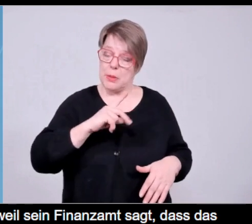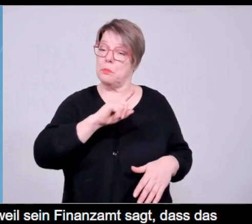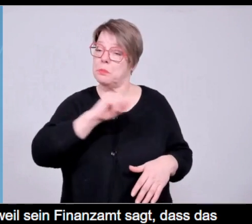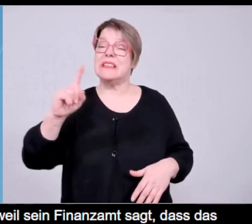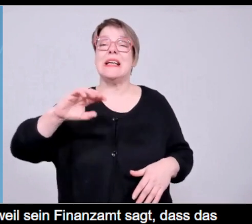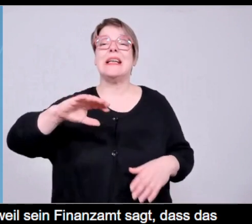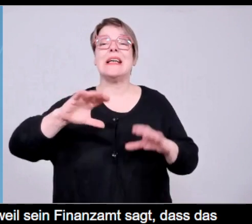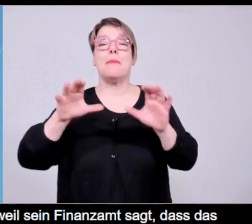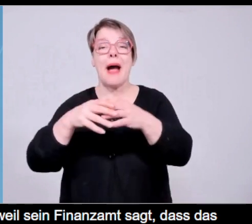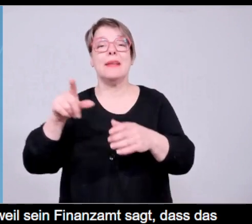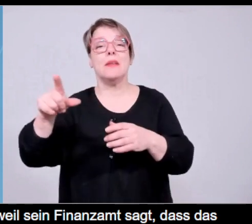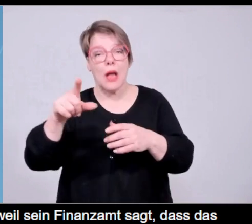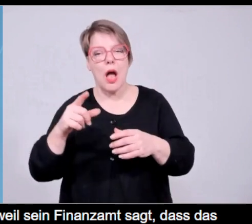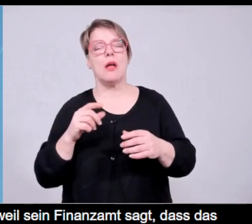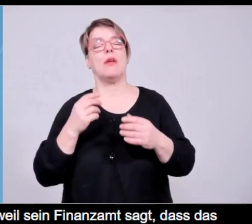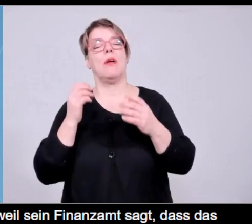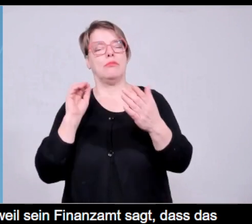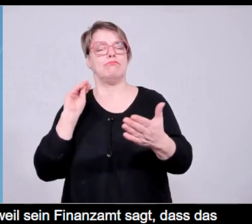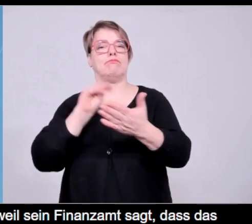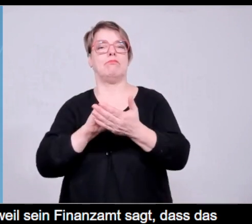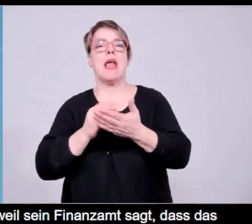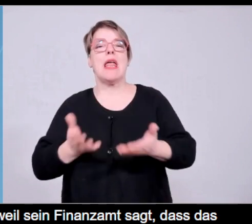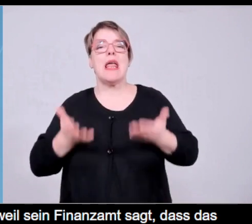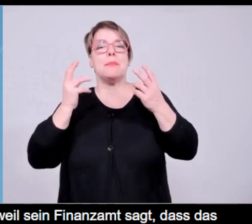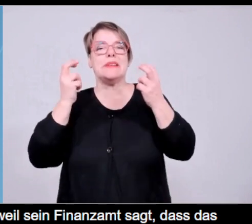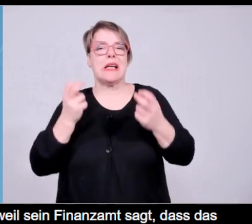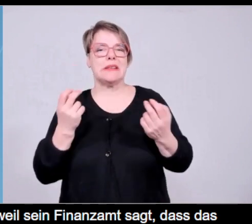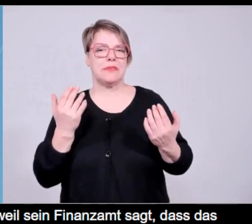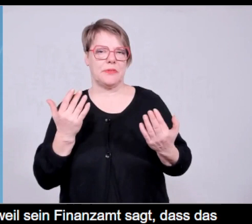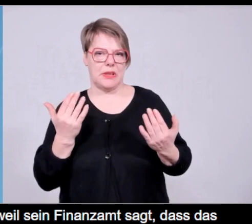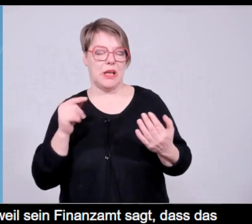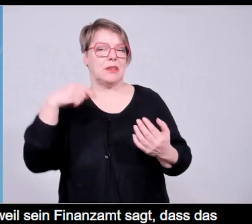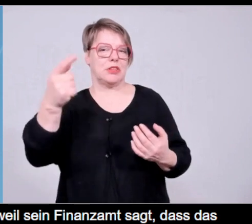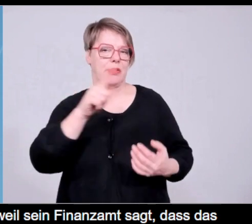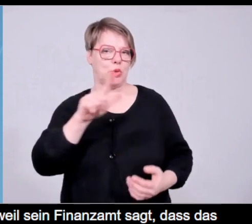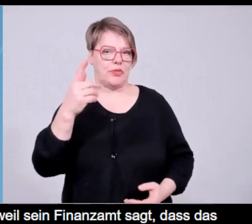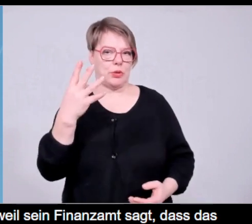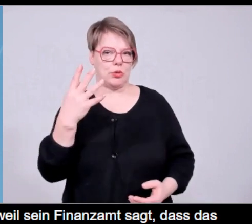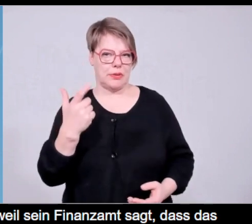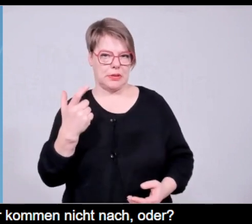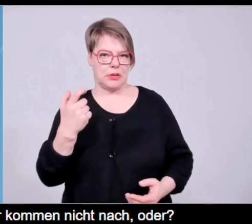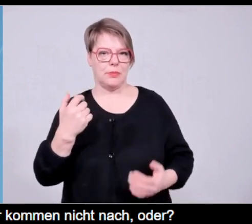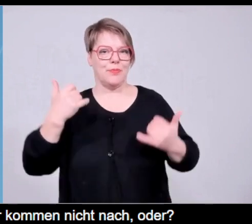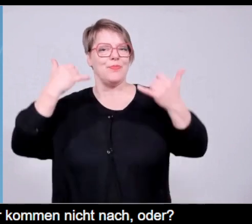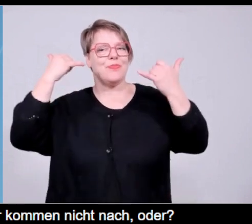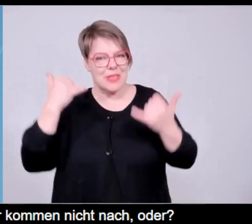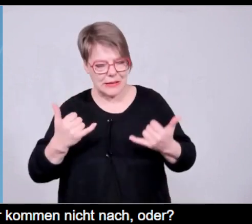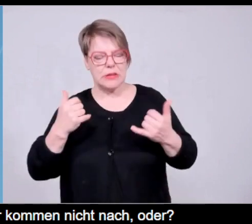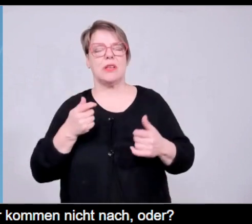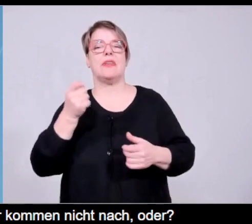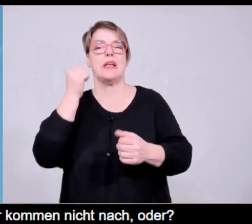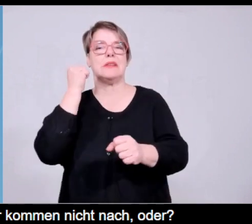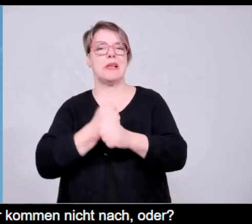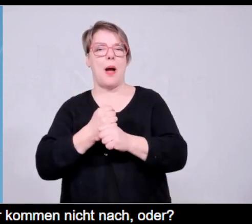damit man den Kommunen rast die Daten liefern können. Aber ich bin da, ich sage das in aller Ehrlichkeit, nicht so aufgeregt. Es handelt sich hier um ein